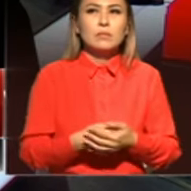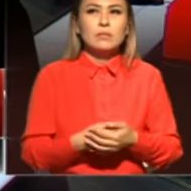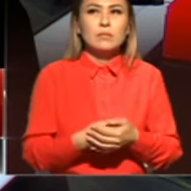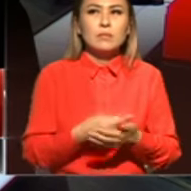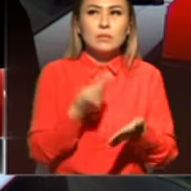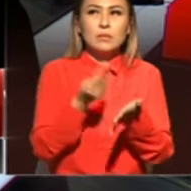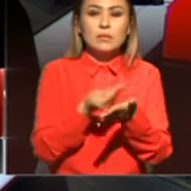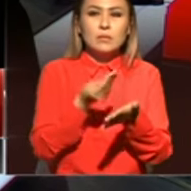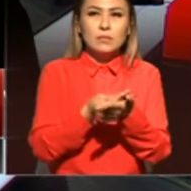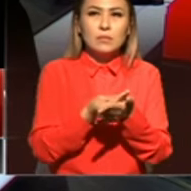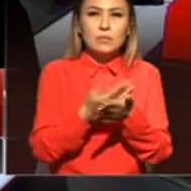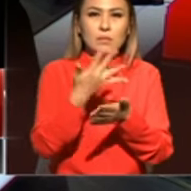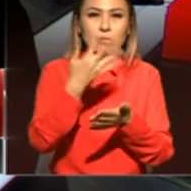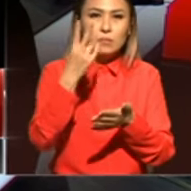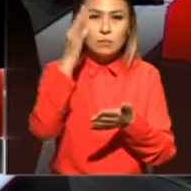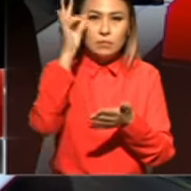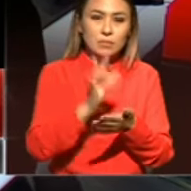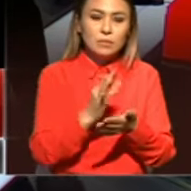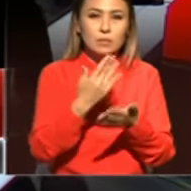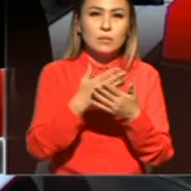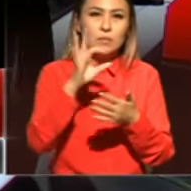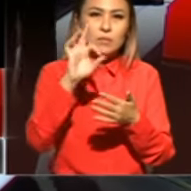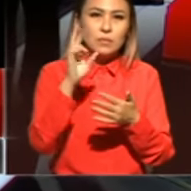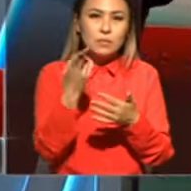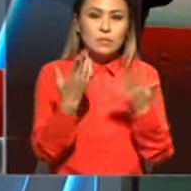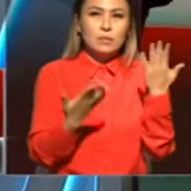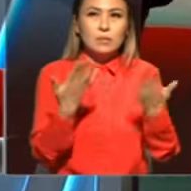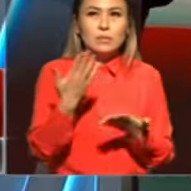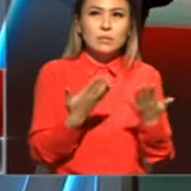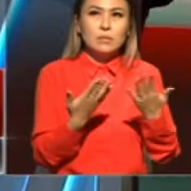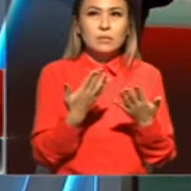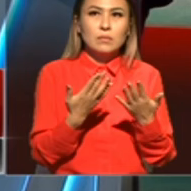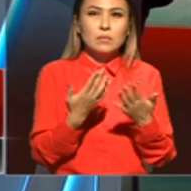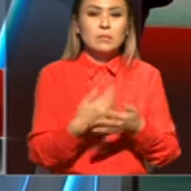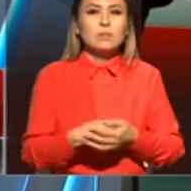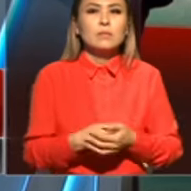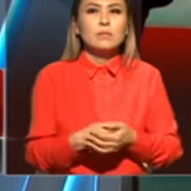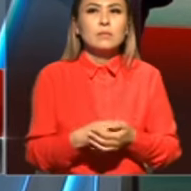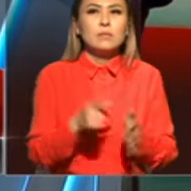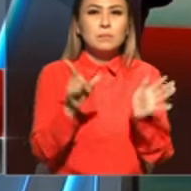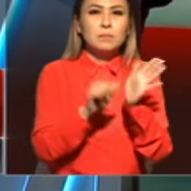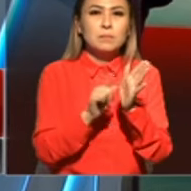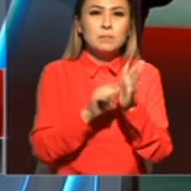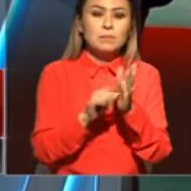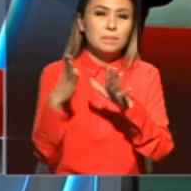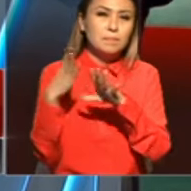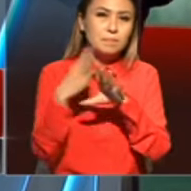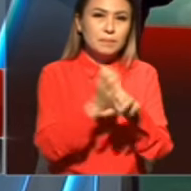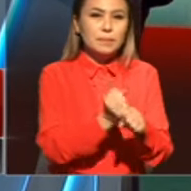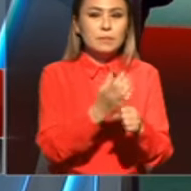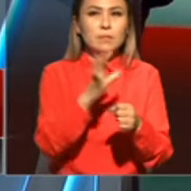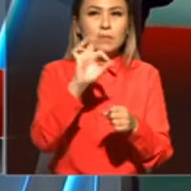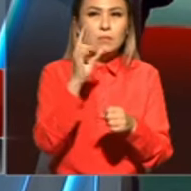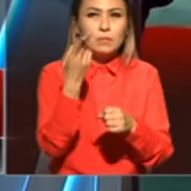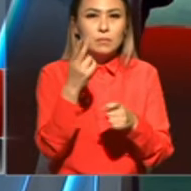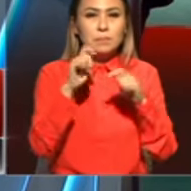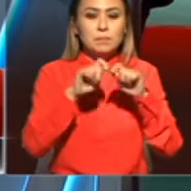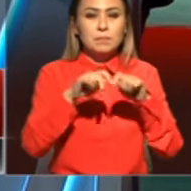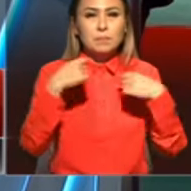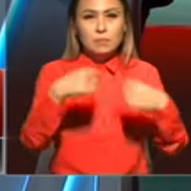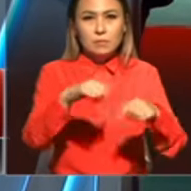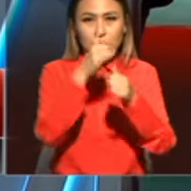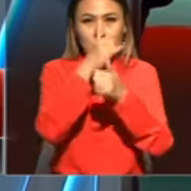қалай қысқартамыз? 52% әлеуметтік неге кетіп отырса, оны айлық қысқарту керек. Бар, пенсияны қысқартасың. Әлеуметтік жағдайды қысқартамаймыз ғой.